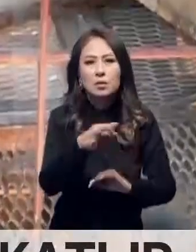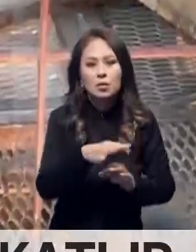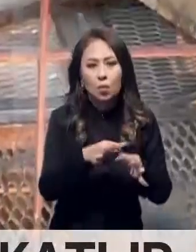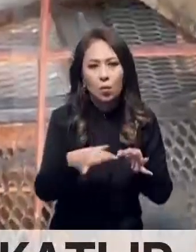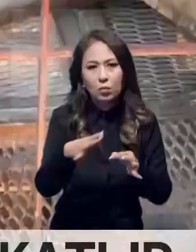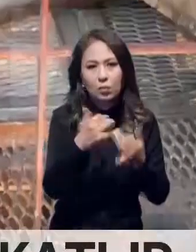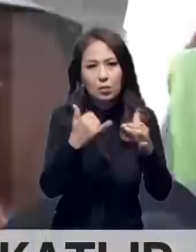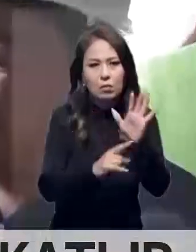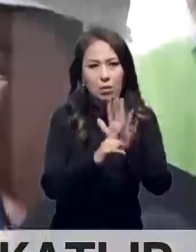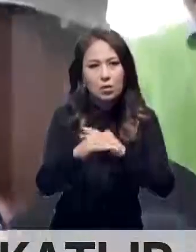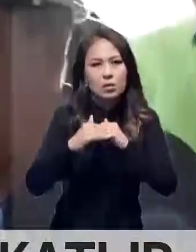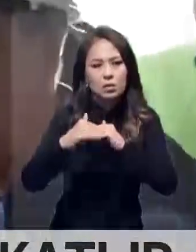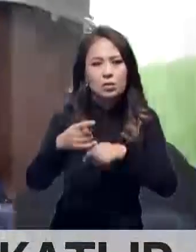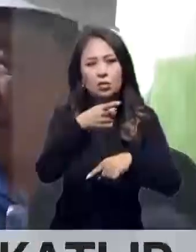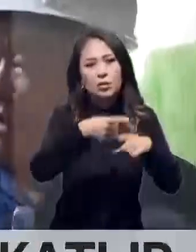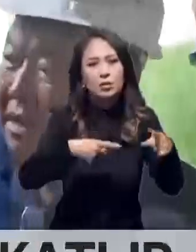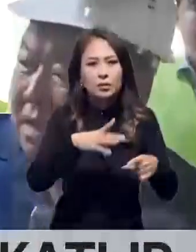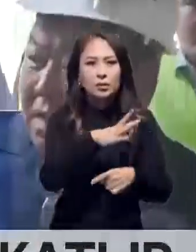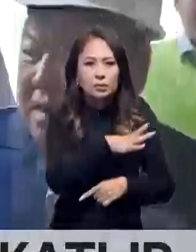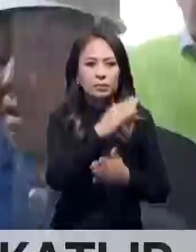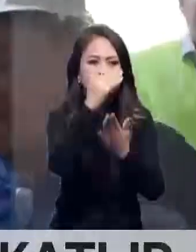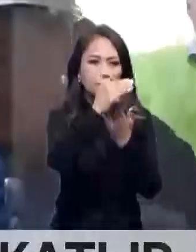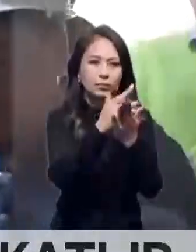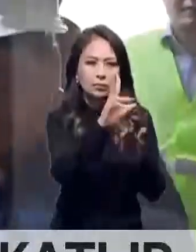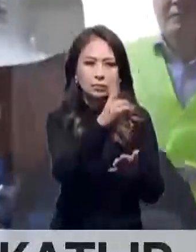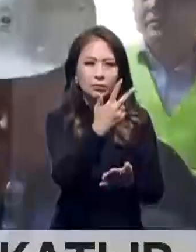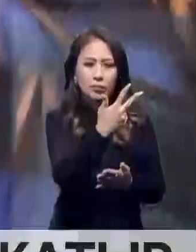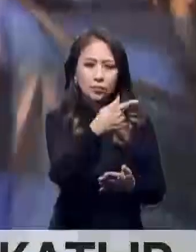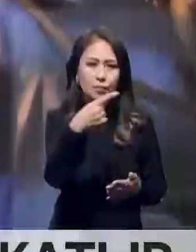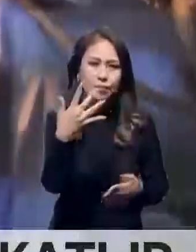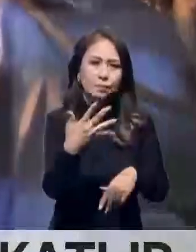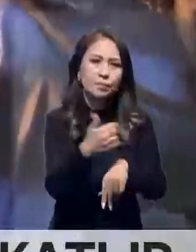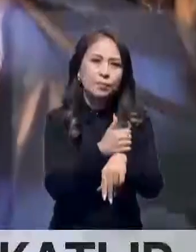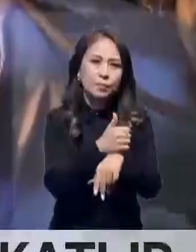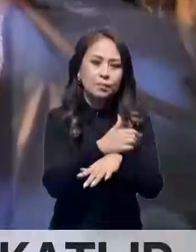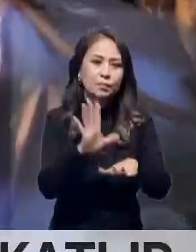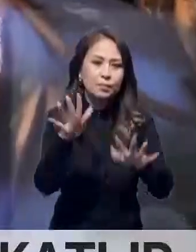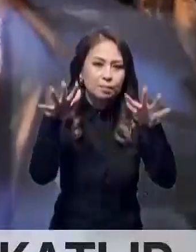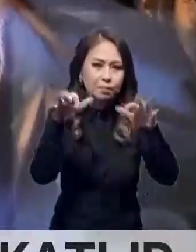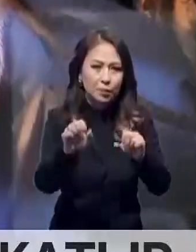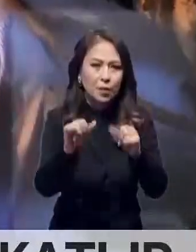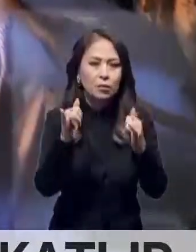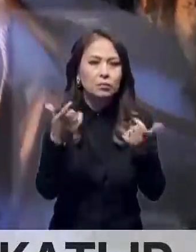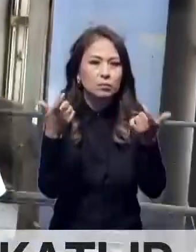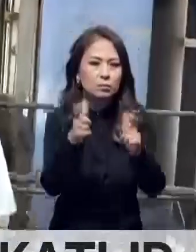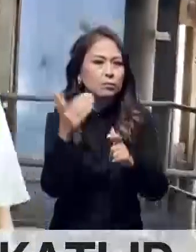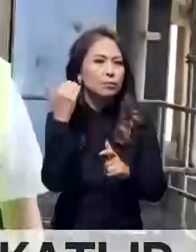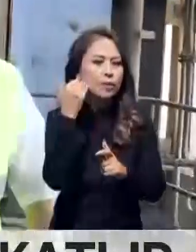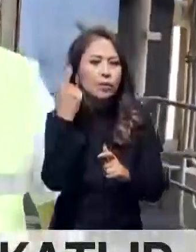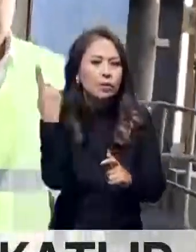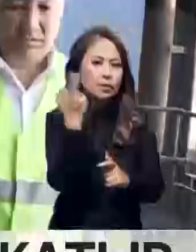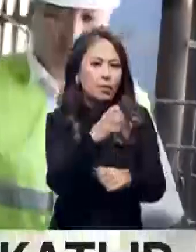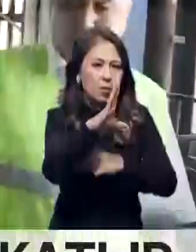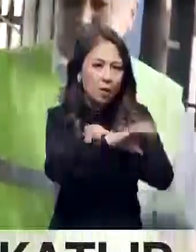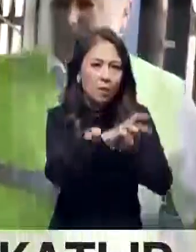облысында бүгіннен бастап елді мекендерде жарық кесте бойынша 3-тен 5 сағатқа дейін ажыратылып отыр. Бұл шектеулер шамамен